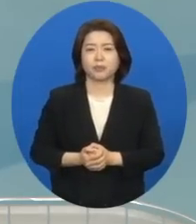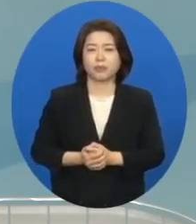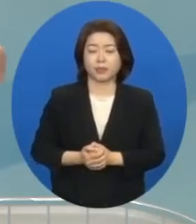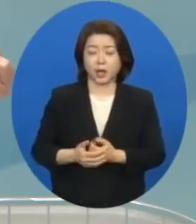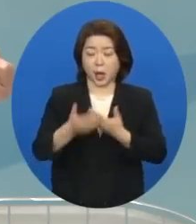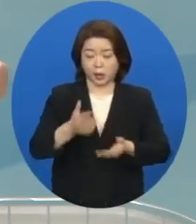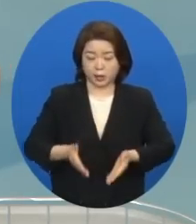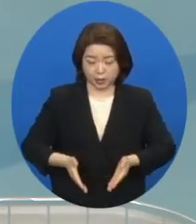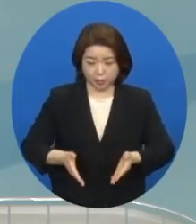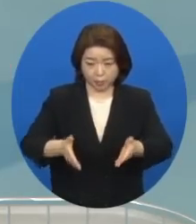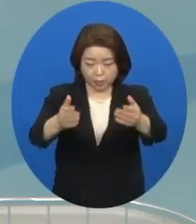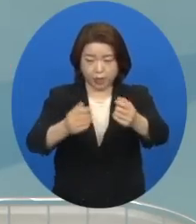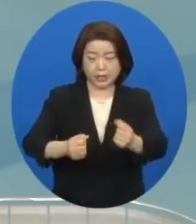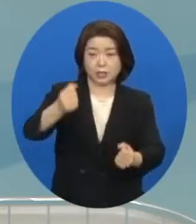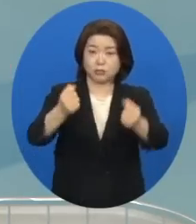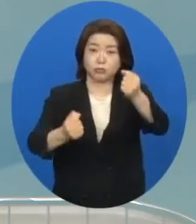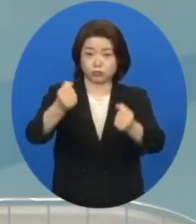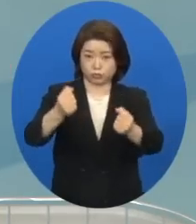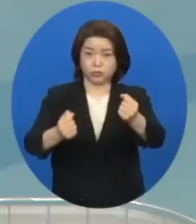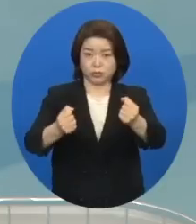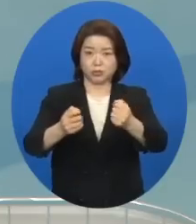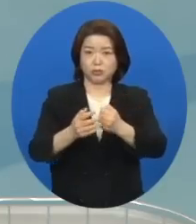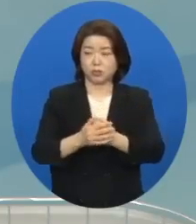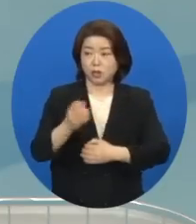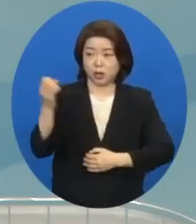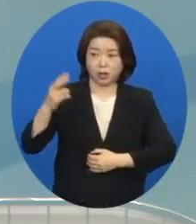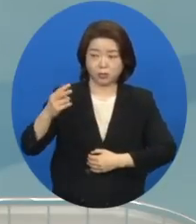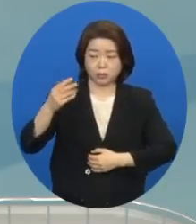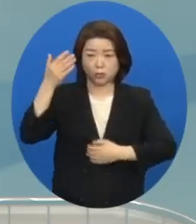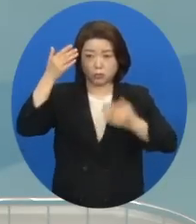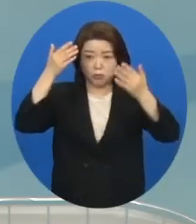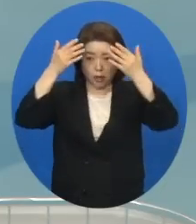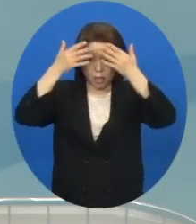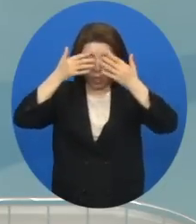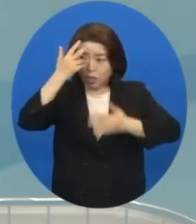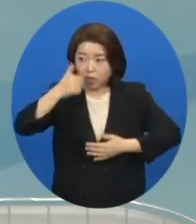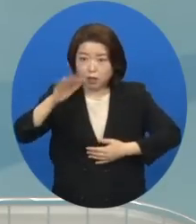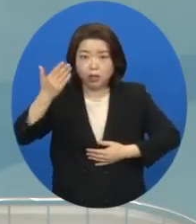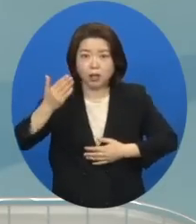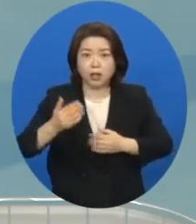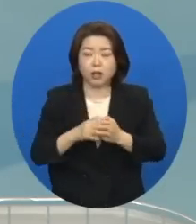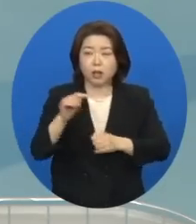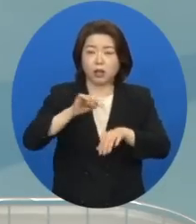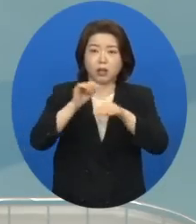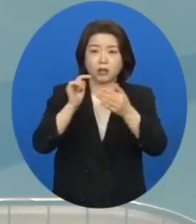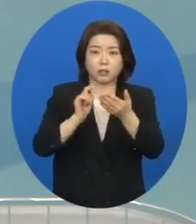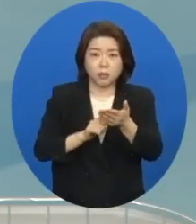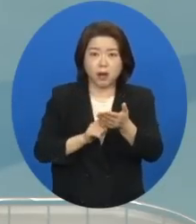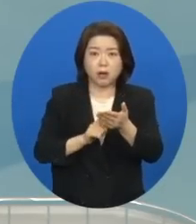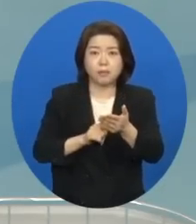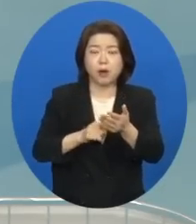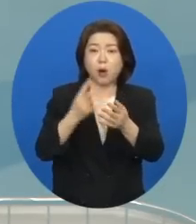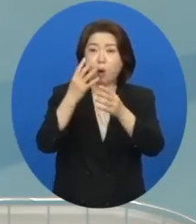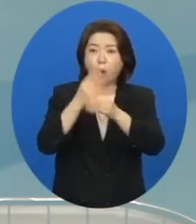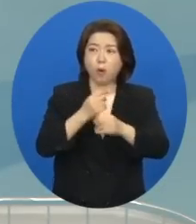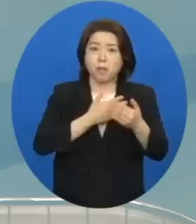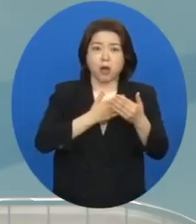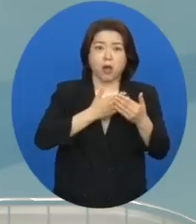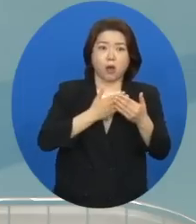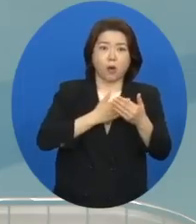고속도로에 차를 운전해 갔는데 갑자기 눈이 안 보여요. 그 심정 얼마나